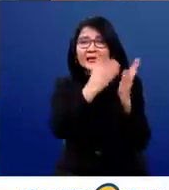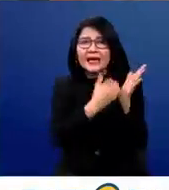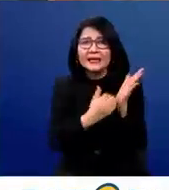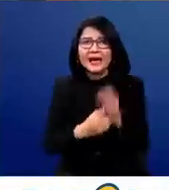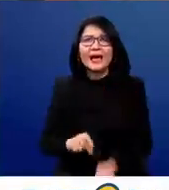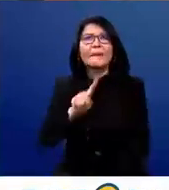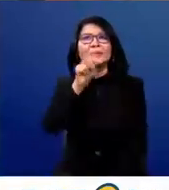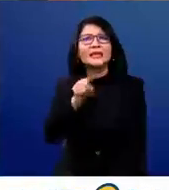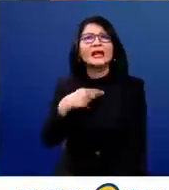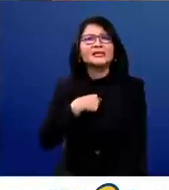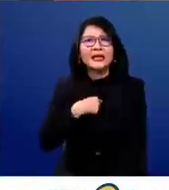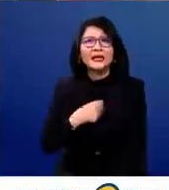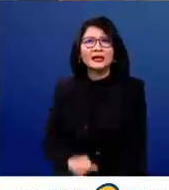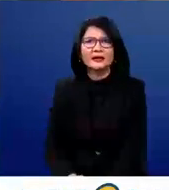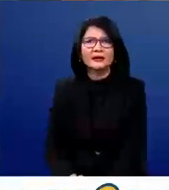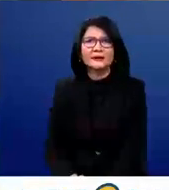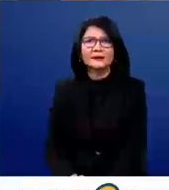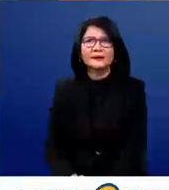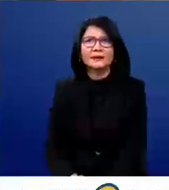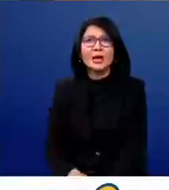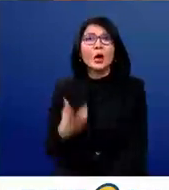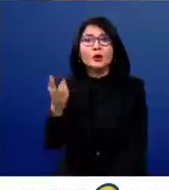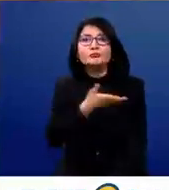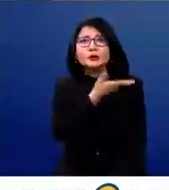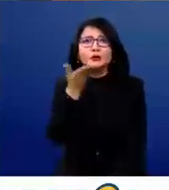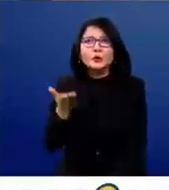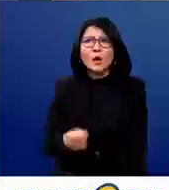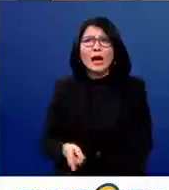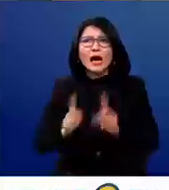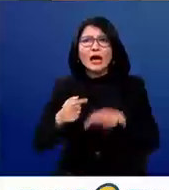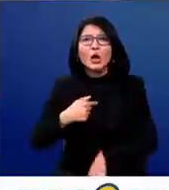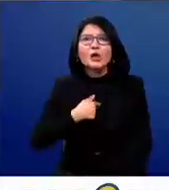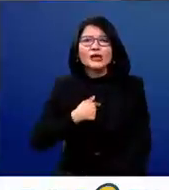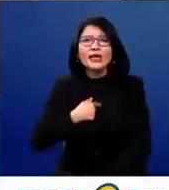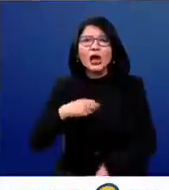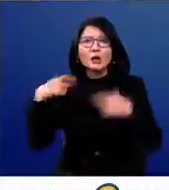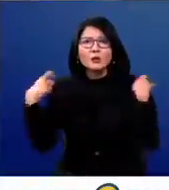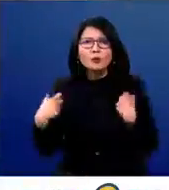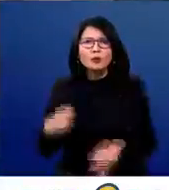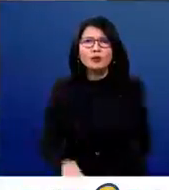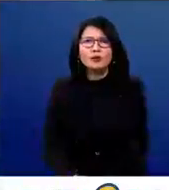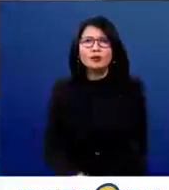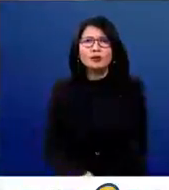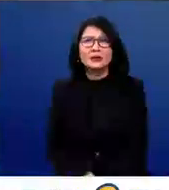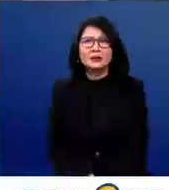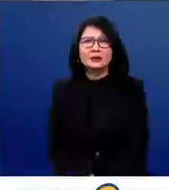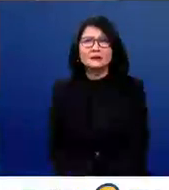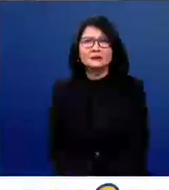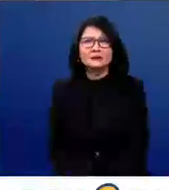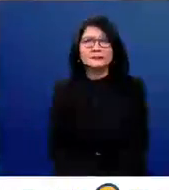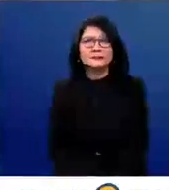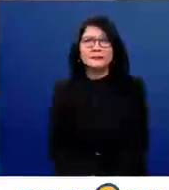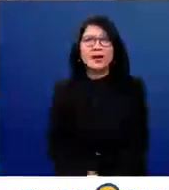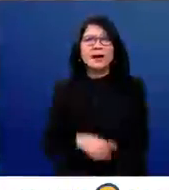pertanyaan saya kok Adinda ini semua Kalau saya jadi gubernur kalau saya sedang Beliau pernah percaya